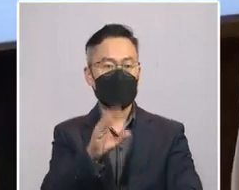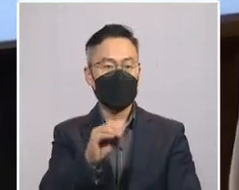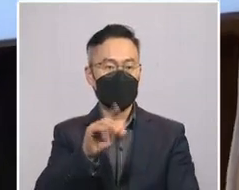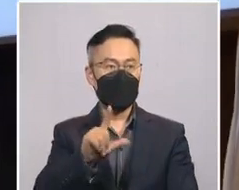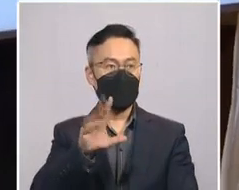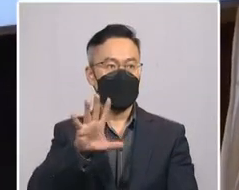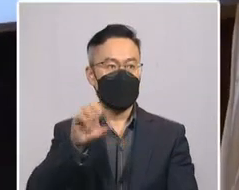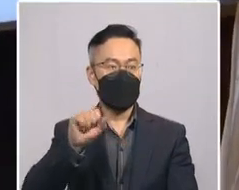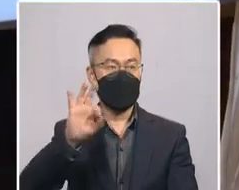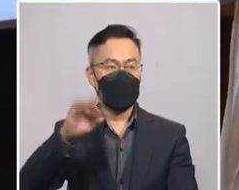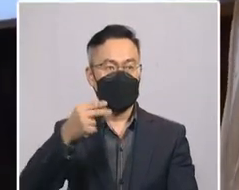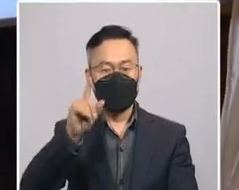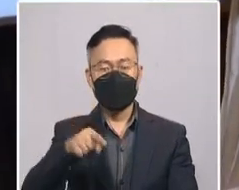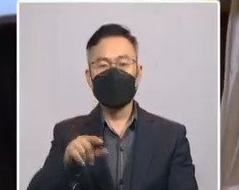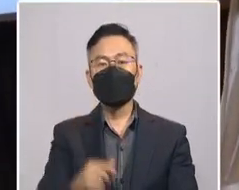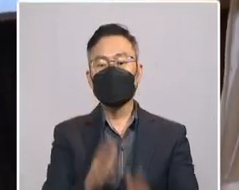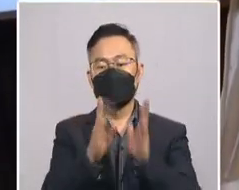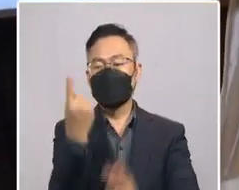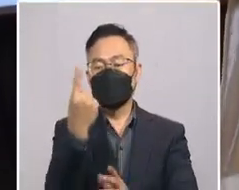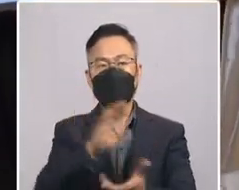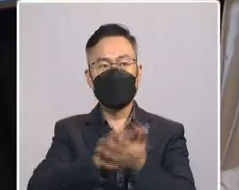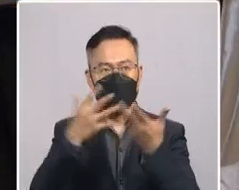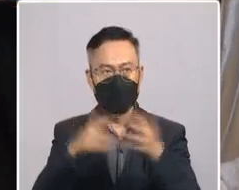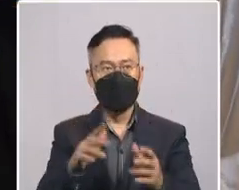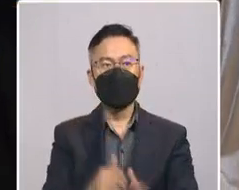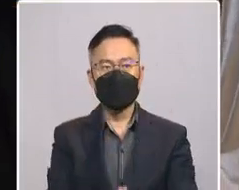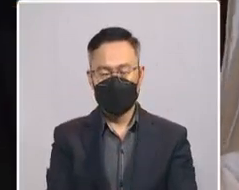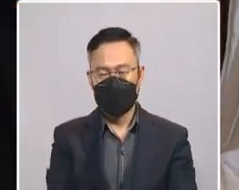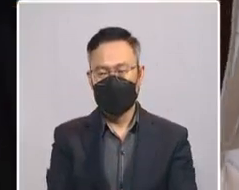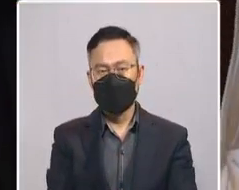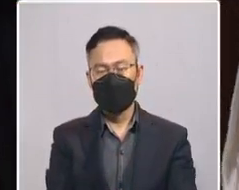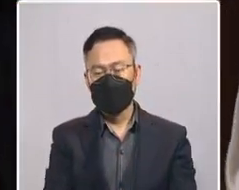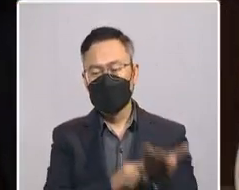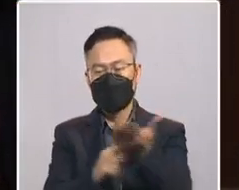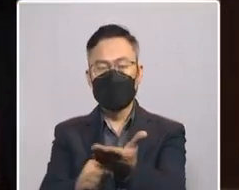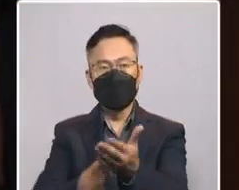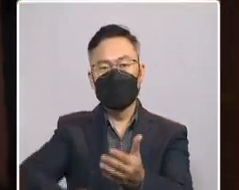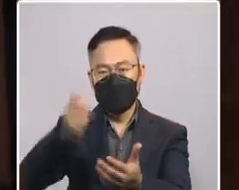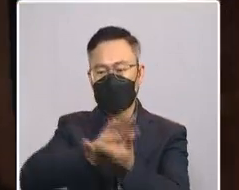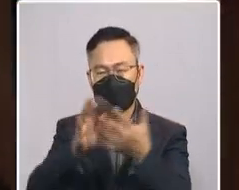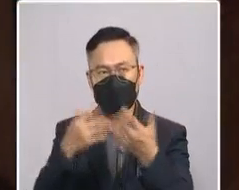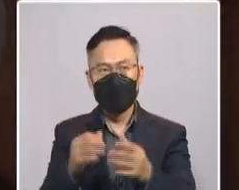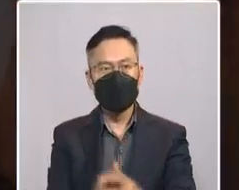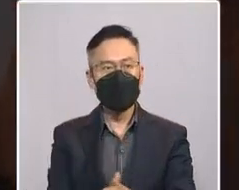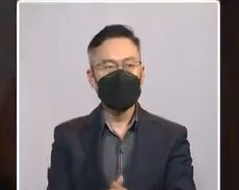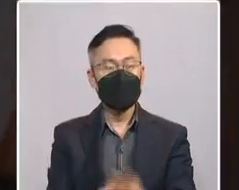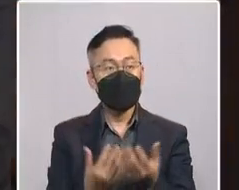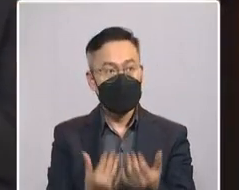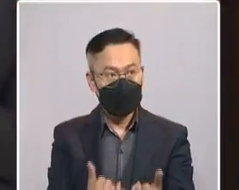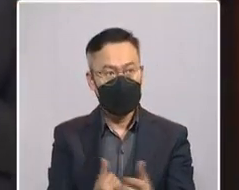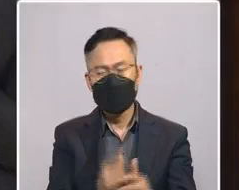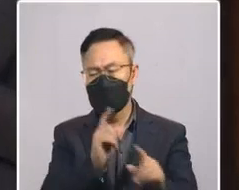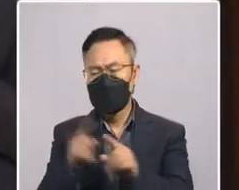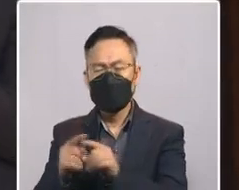50,591,000 บาทค่ะผู้ประมูล1รายตอนนี้ก็รู้เฉพาะผู้ที่ยื่นเท่านั้นนะคะว่าตนเองเป็นผู้ชนะแล้วก็ยังมีคลื่นอื่นๆนะคะส่วนใหญ่จะ